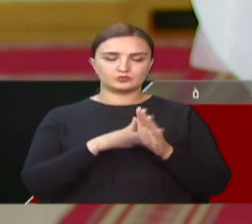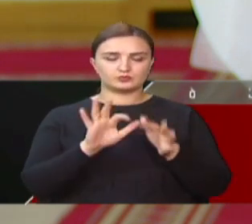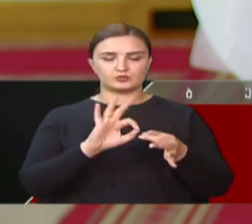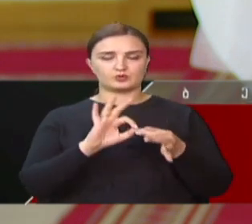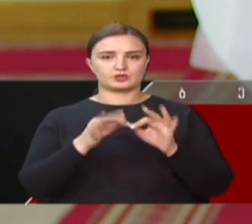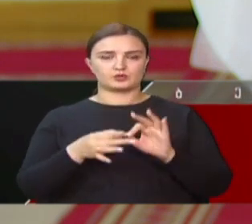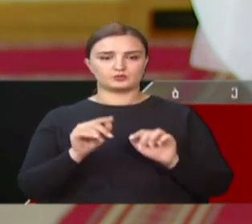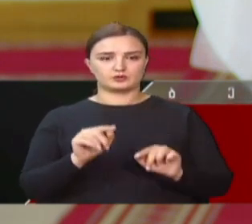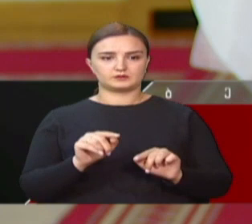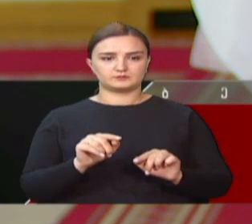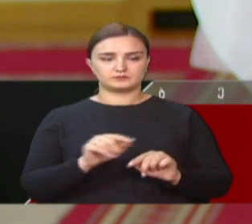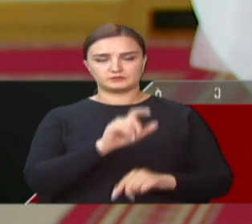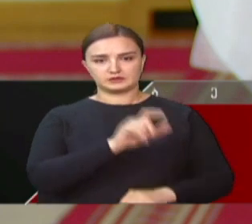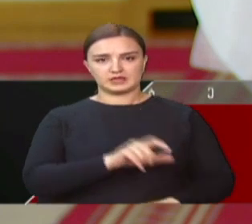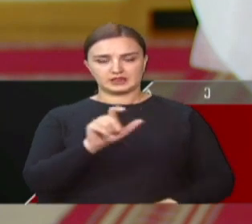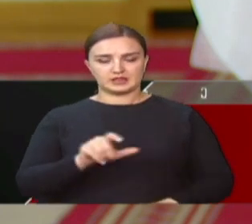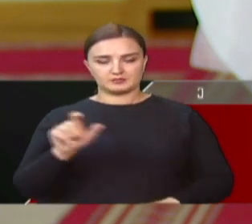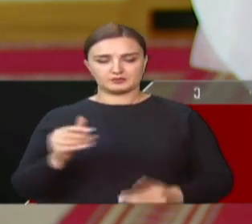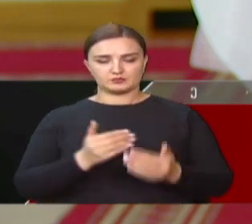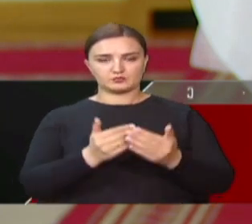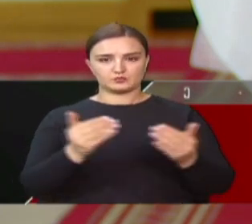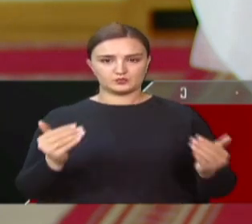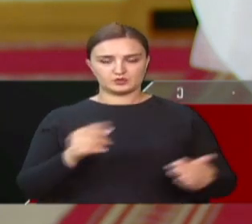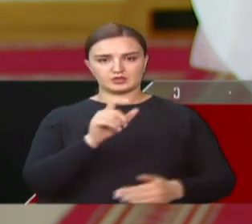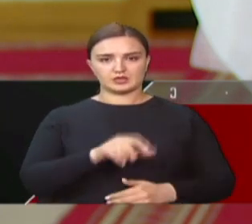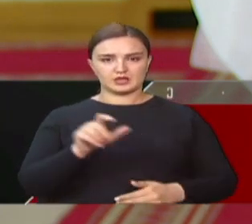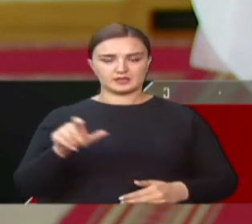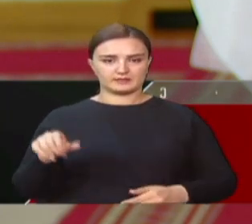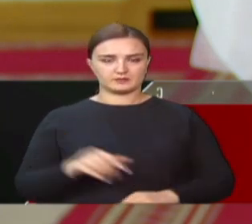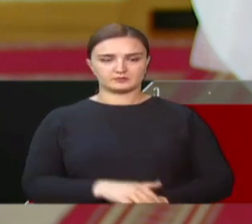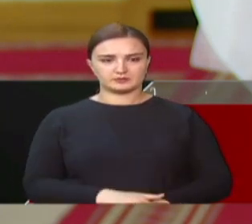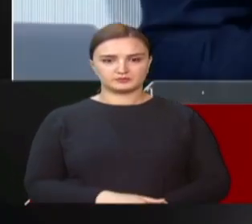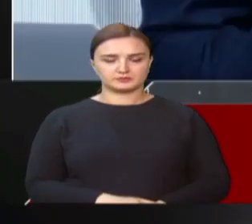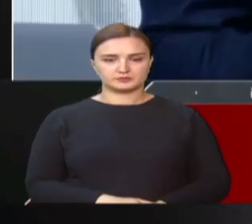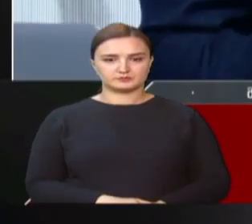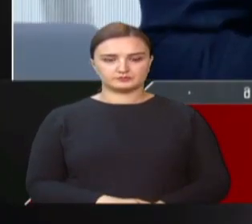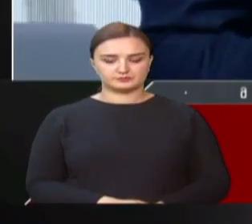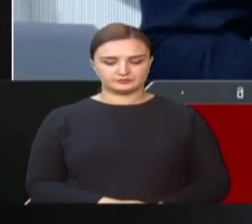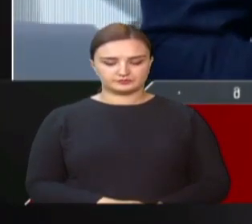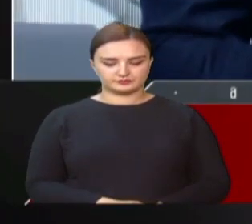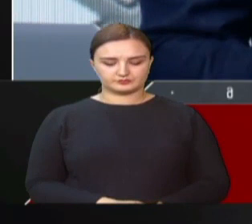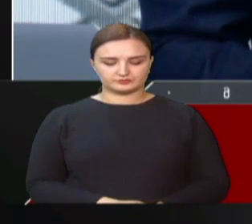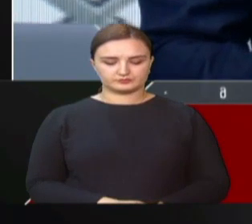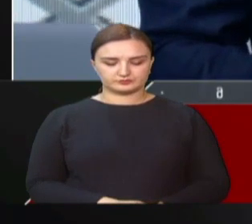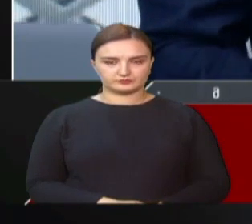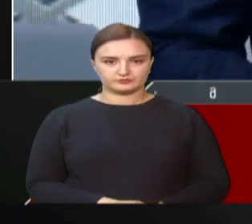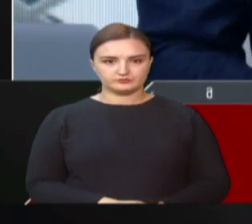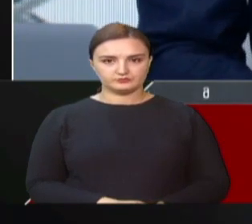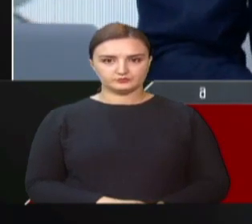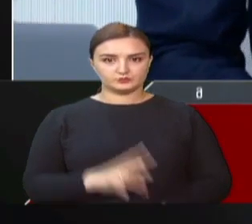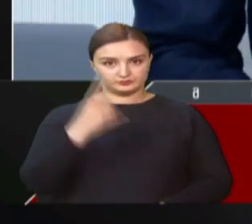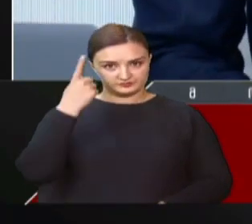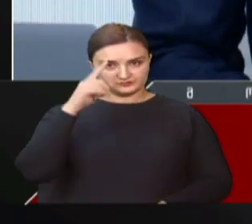კონკრეტულად ადამიანების მიმართ და ადამიანების კეთილგანწყობის მოპოვებას. მოსაფიქრებელი არა იმ სიახლე ამ ჩეულთან